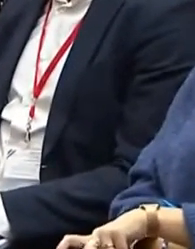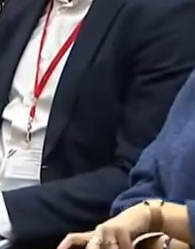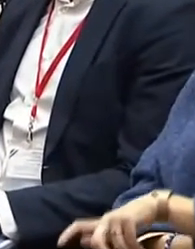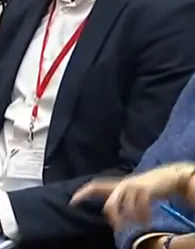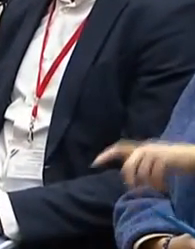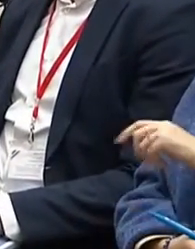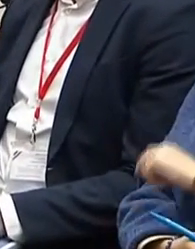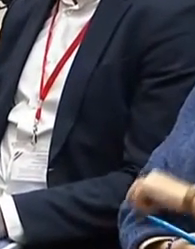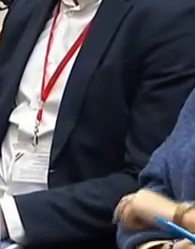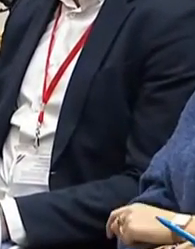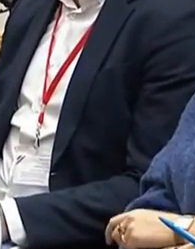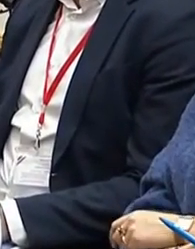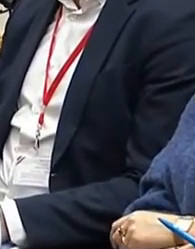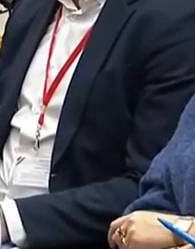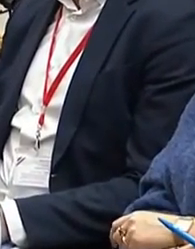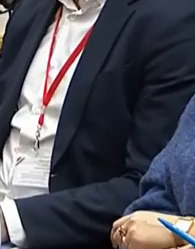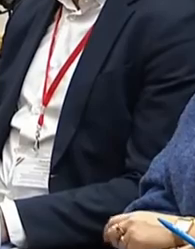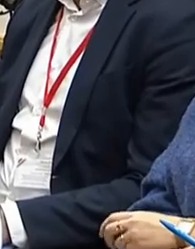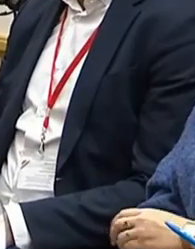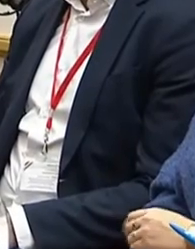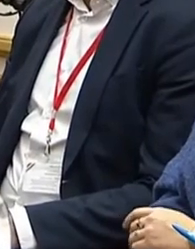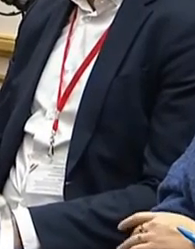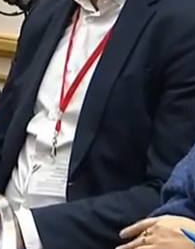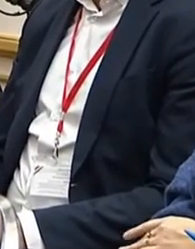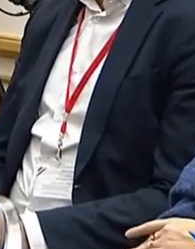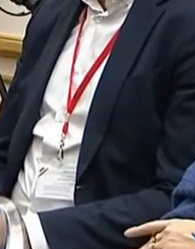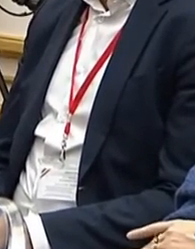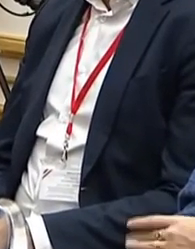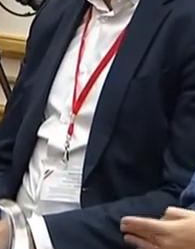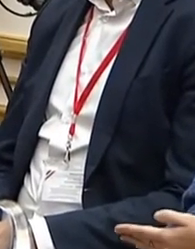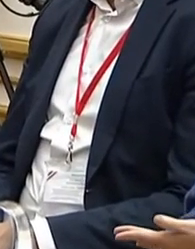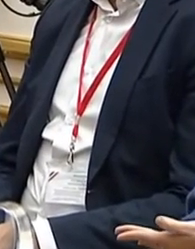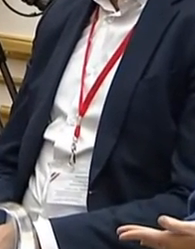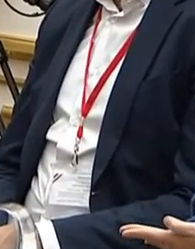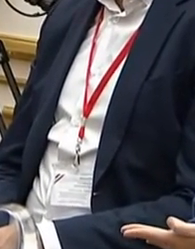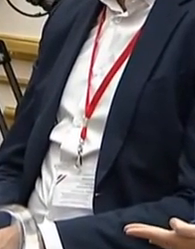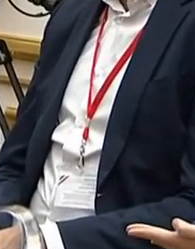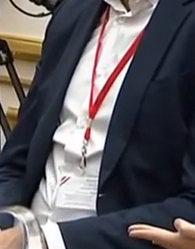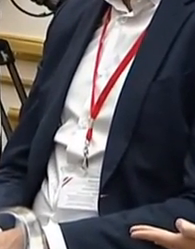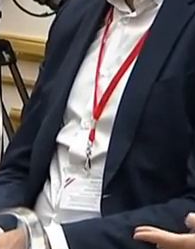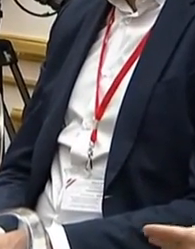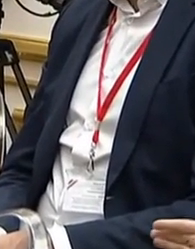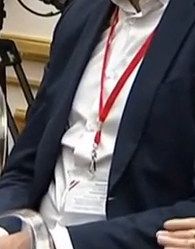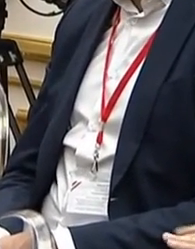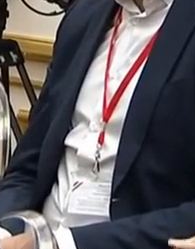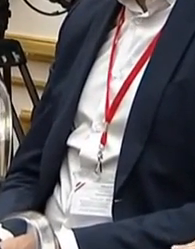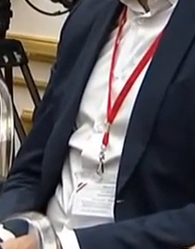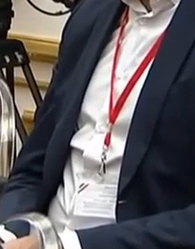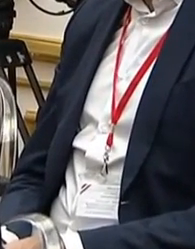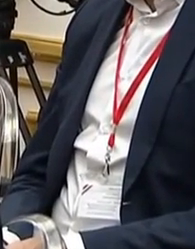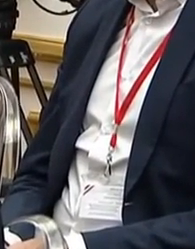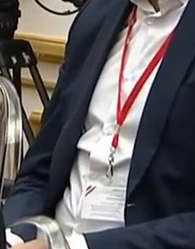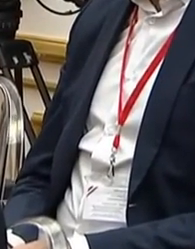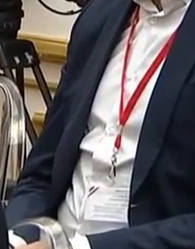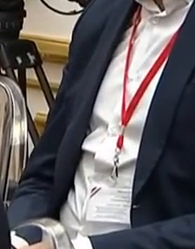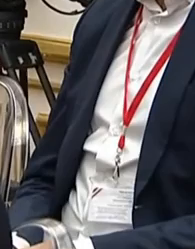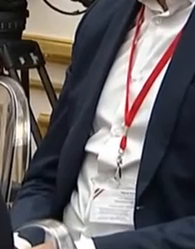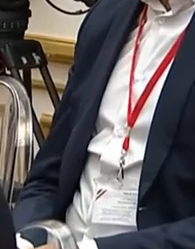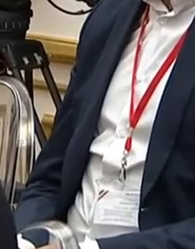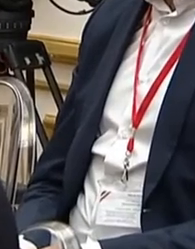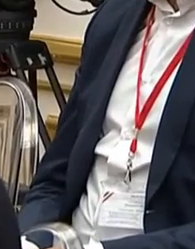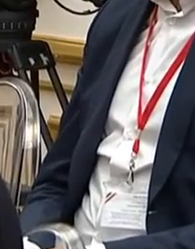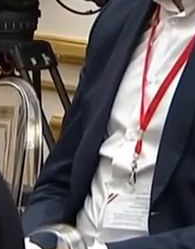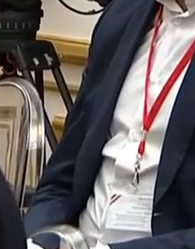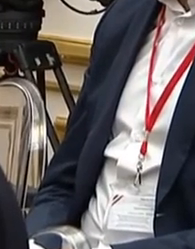première édition le 23 janvier dernier autour du thème de l'écologie. Tout ça s'inscrivant dans le cycle de travail de Conseil national de la refondation des